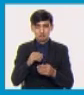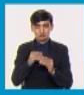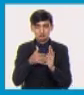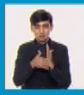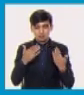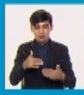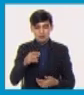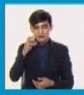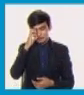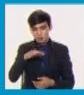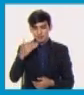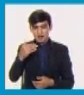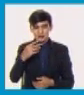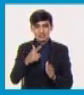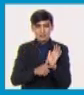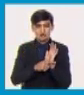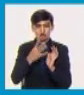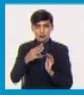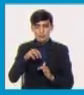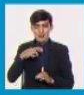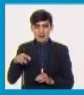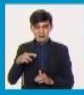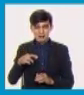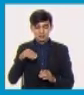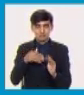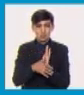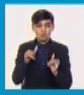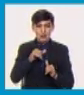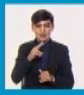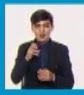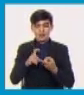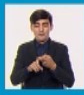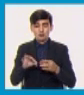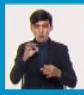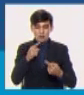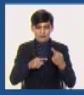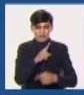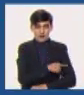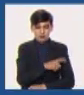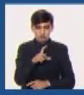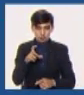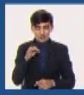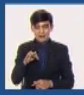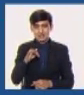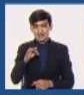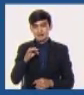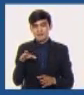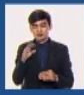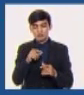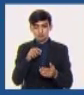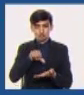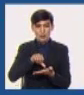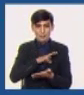Республикалық бюджеттен бөлінген 74 миллиардтың 40 миллиардтан астамы коронавируспен күресіп жүрген медициналық қызметкерлер, карантинге атсалысқан